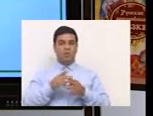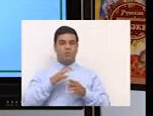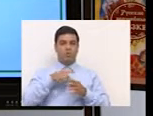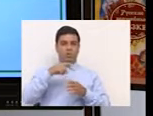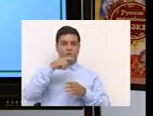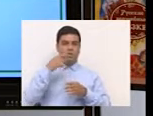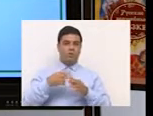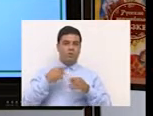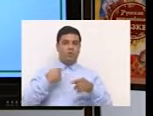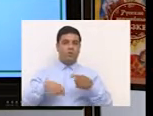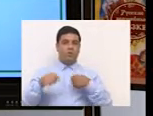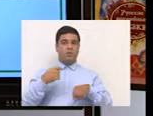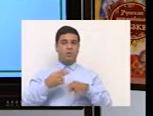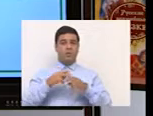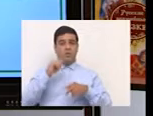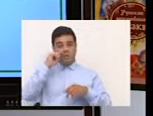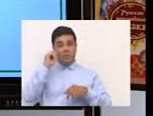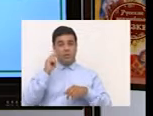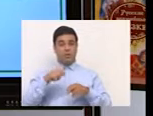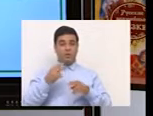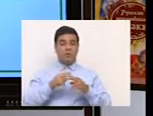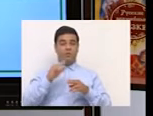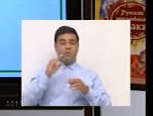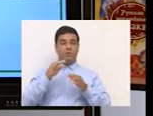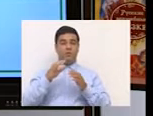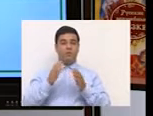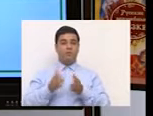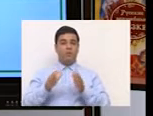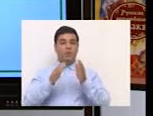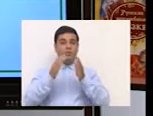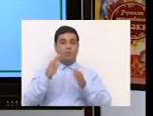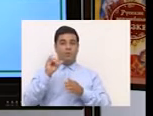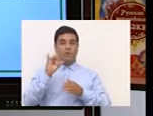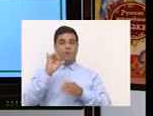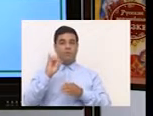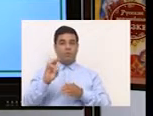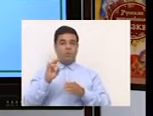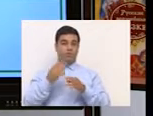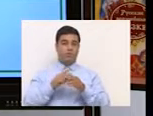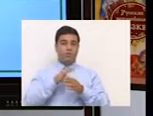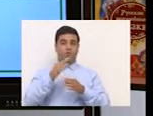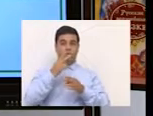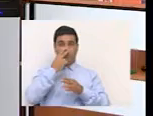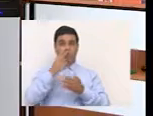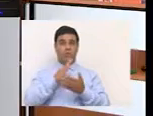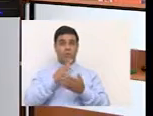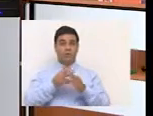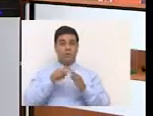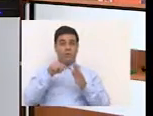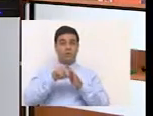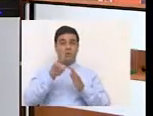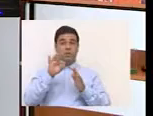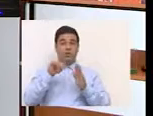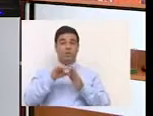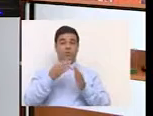спорили торговцы китайским фарфором. Замечательные изделия, правда? Вы их увидели. Посмотрите на